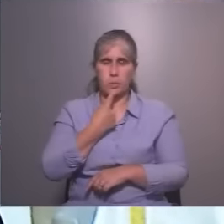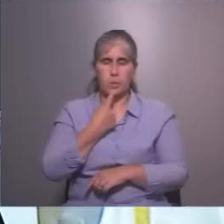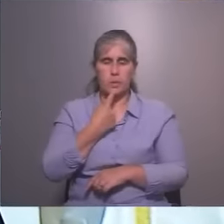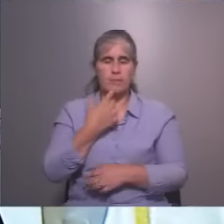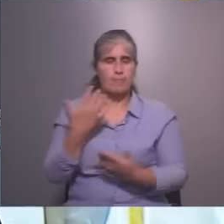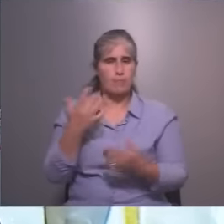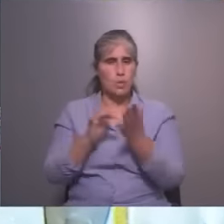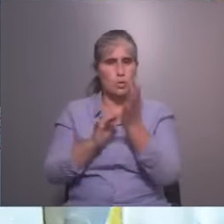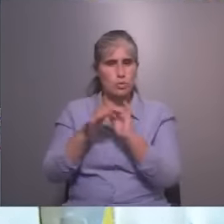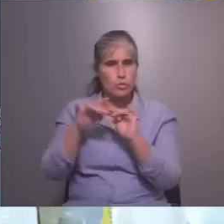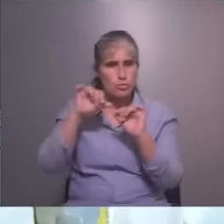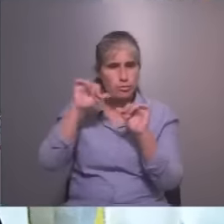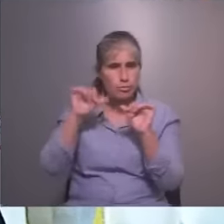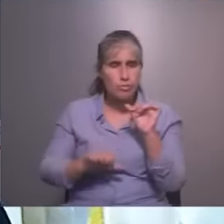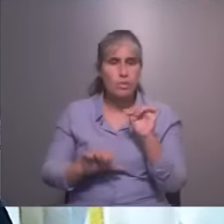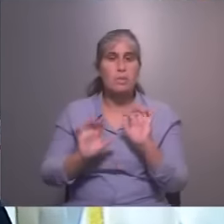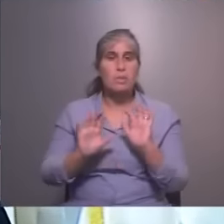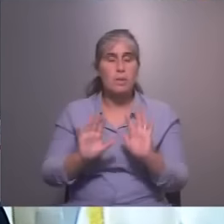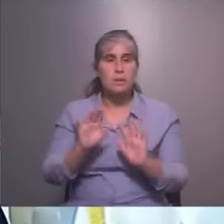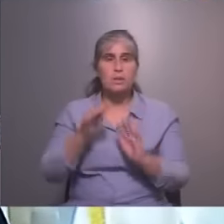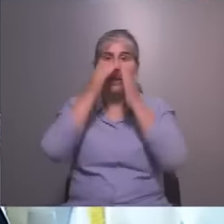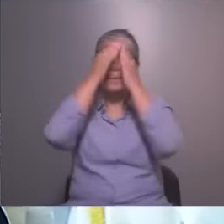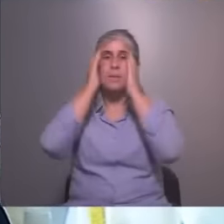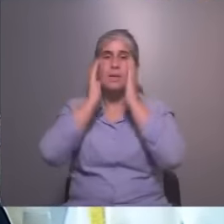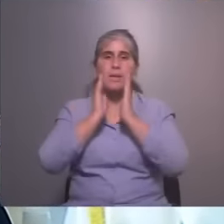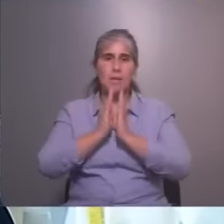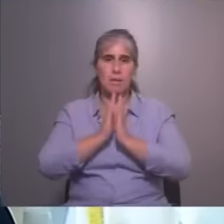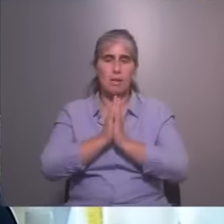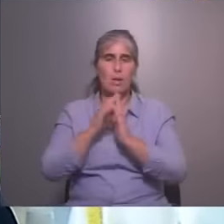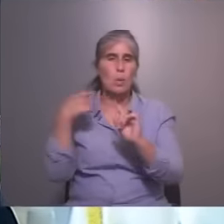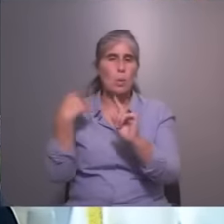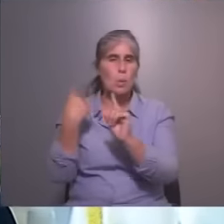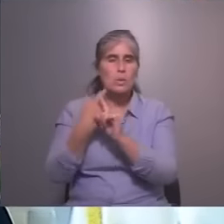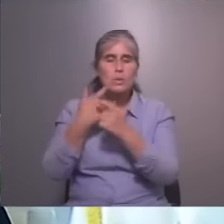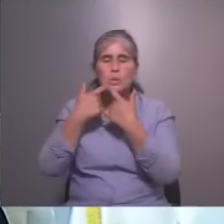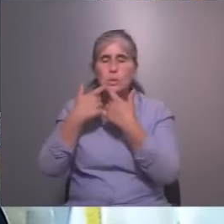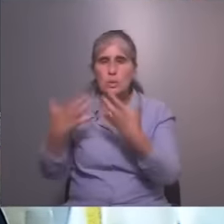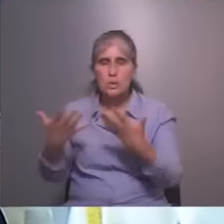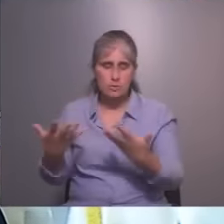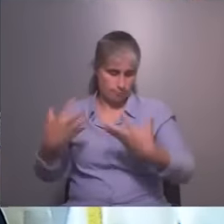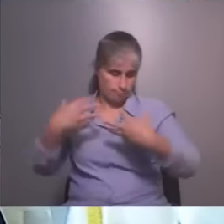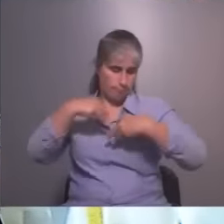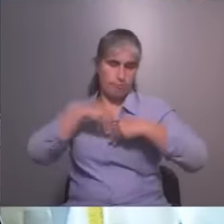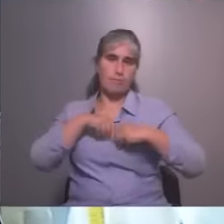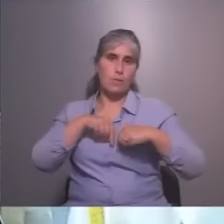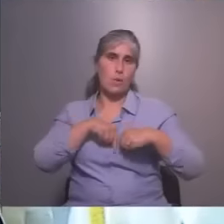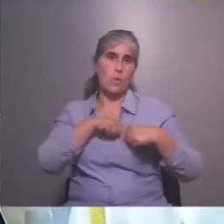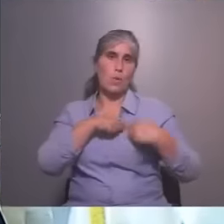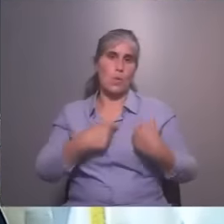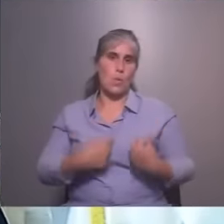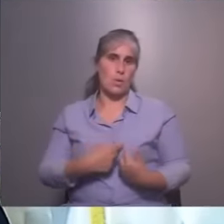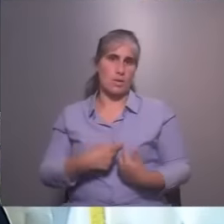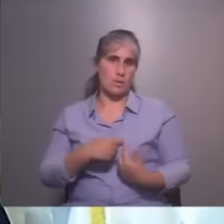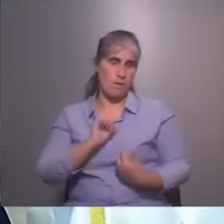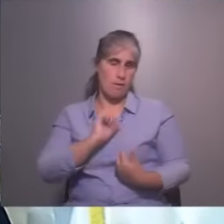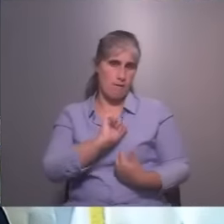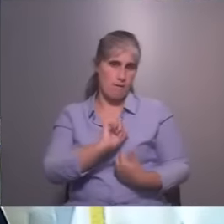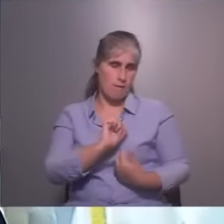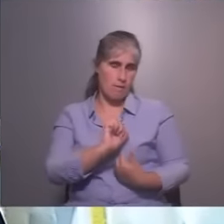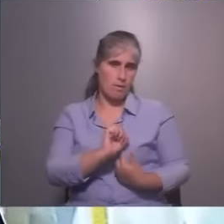szukali? Czy nie wiedzieliście, powinien być tym, co należy do mego ojca? Oni jednak nie